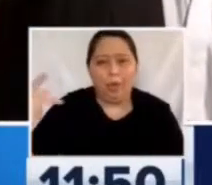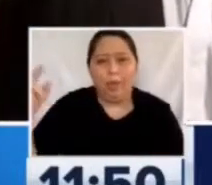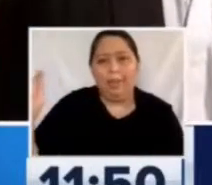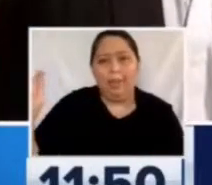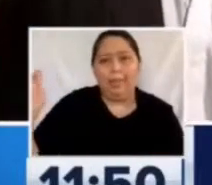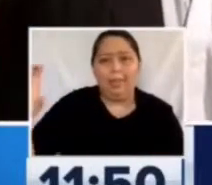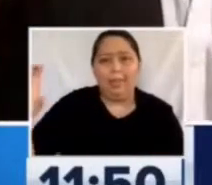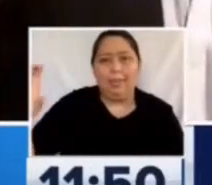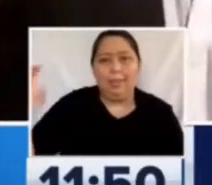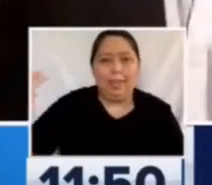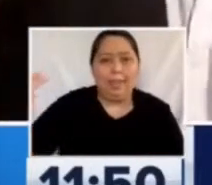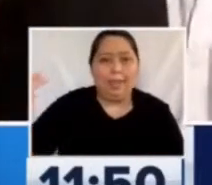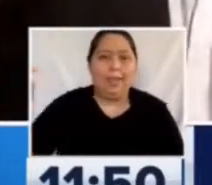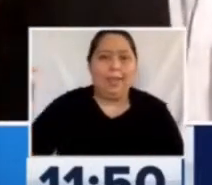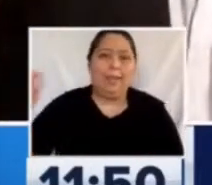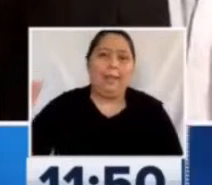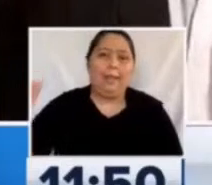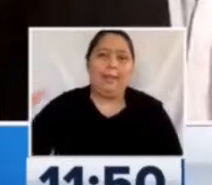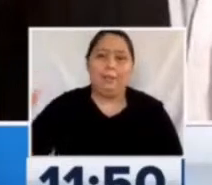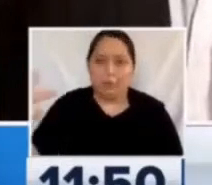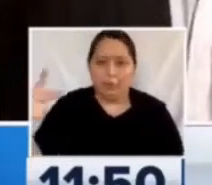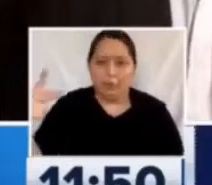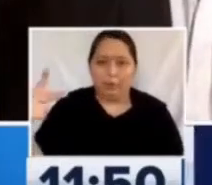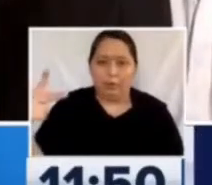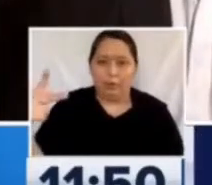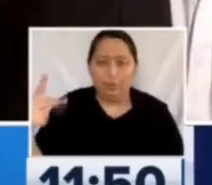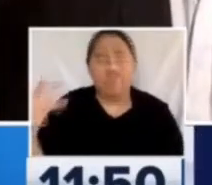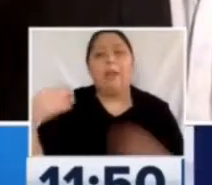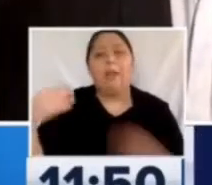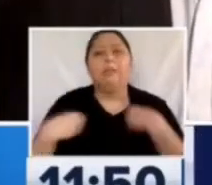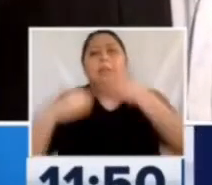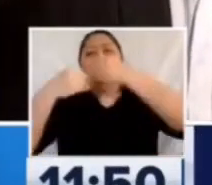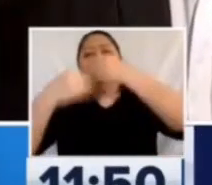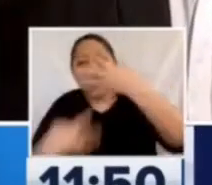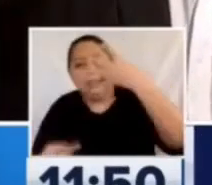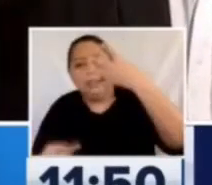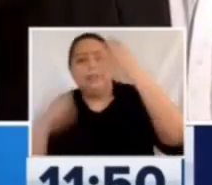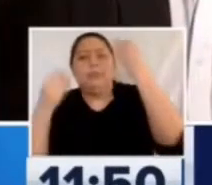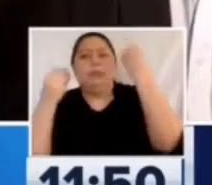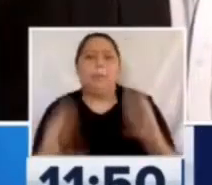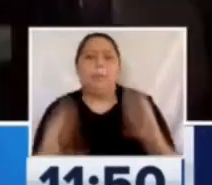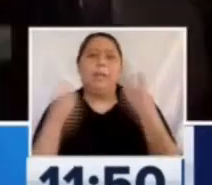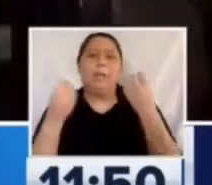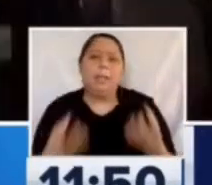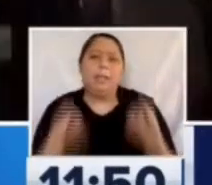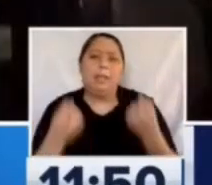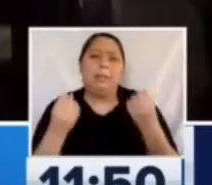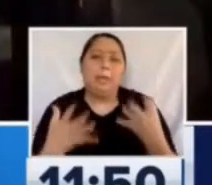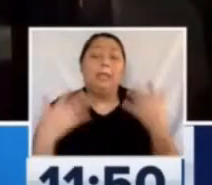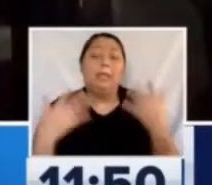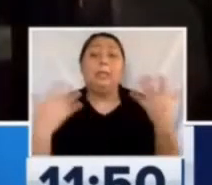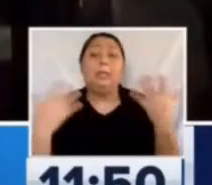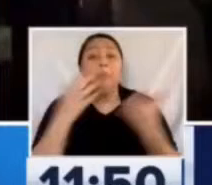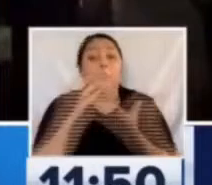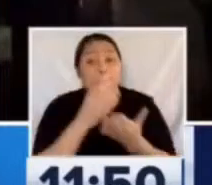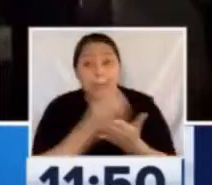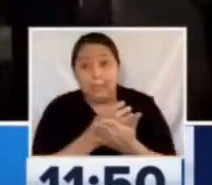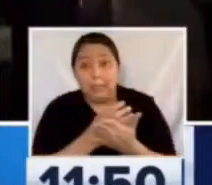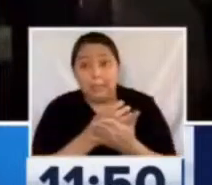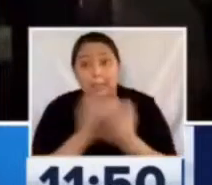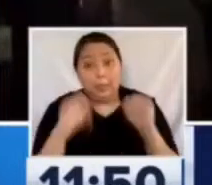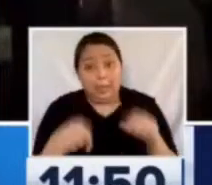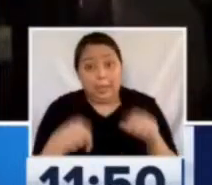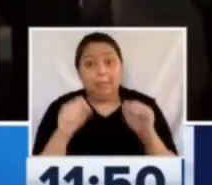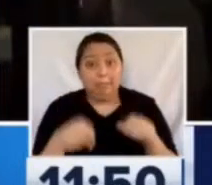ng Taguig City. Mabuhay po kayo, Mayor. Ngayon naman ay makakapanayam natin si Ambassador